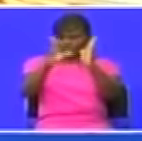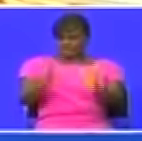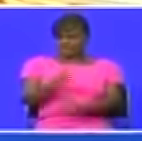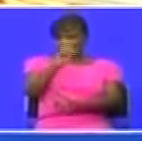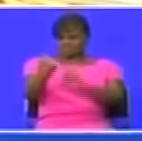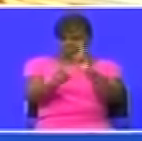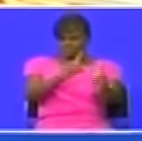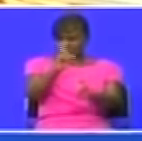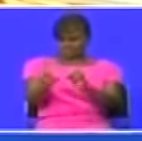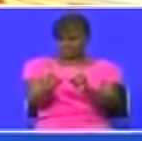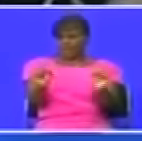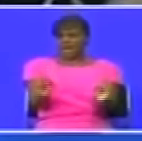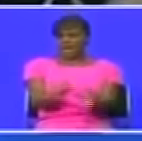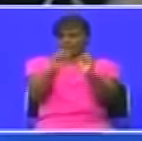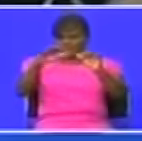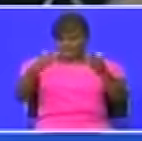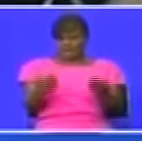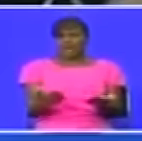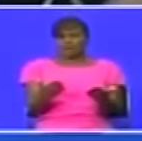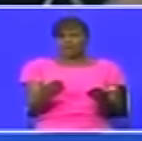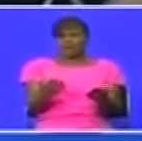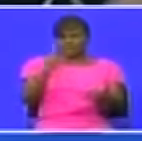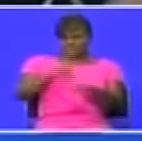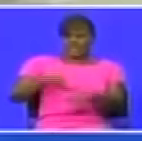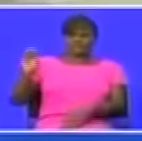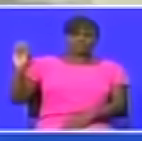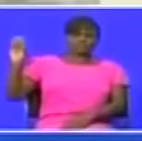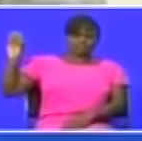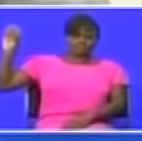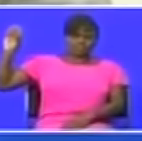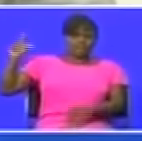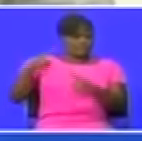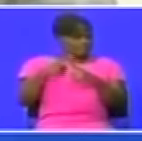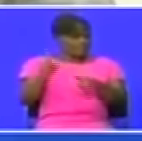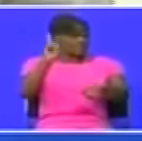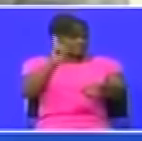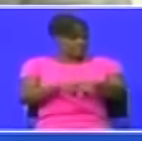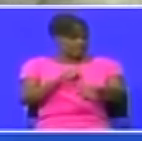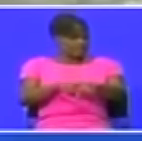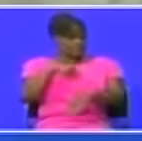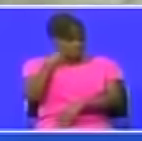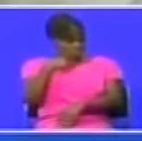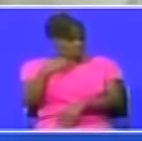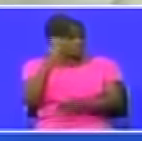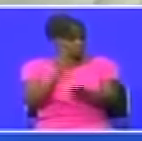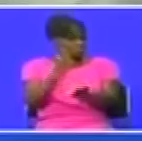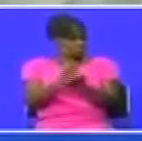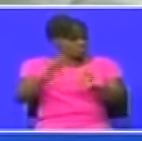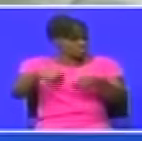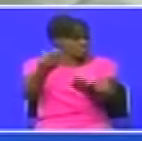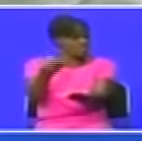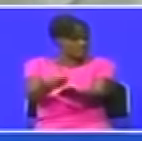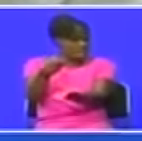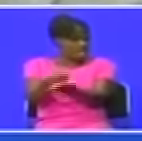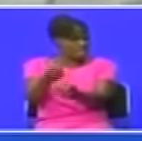kila taratibu ya matukio, jinsi alivyokuwa kwenye kiapo alichoandika, lakini ilipowadia wakati wa ni nani aliyepokeza fedha kutoka